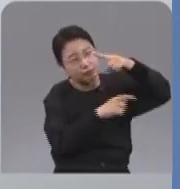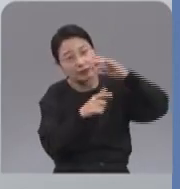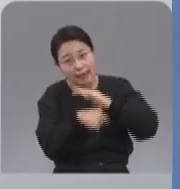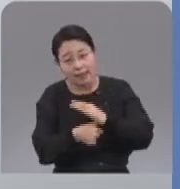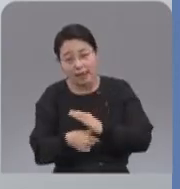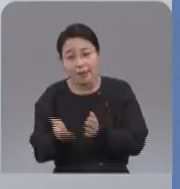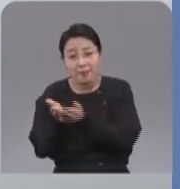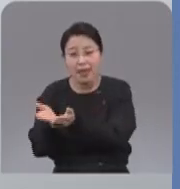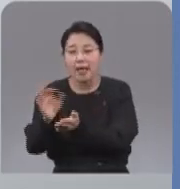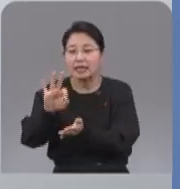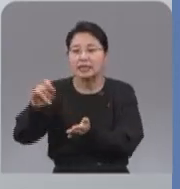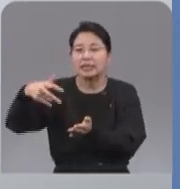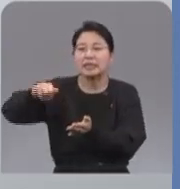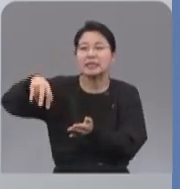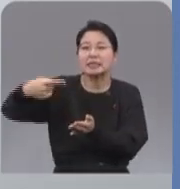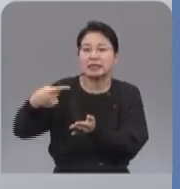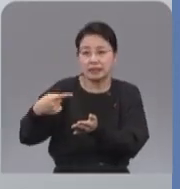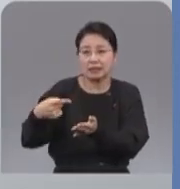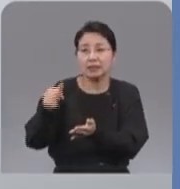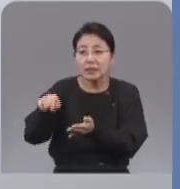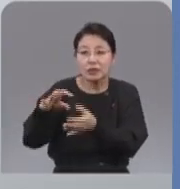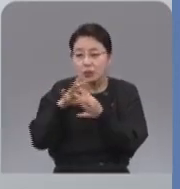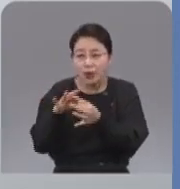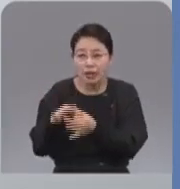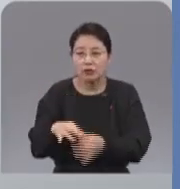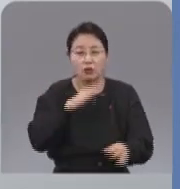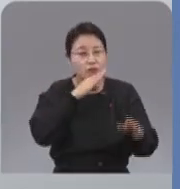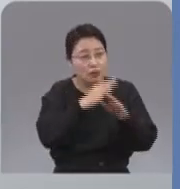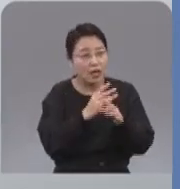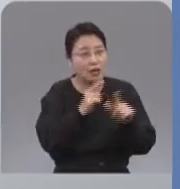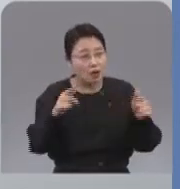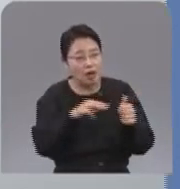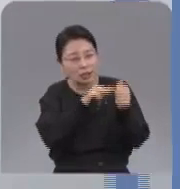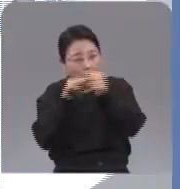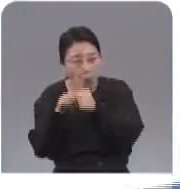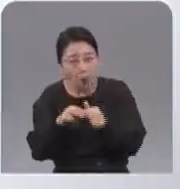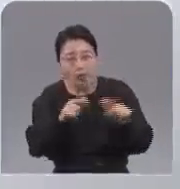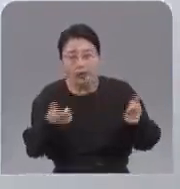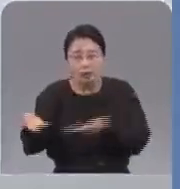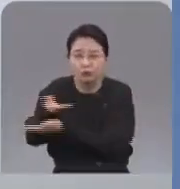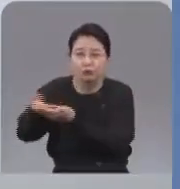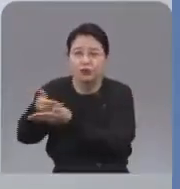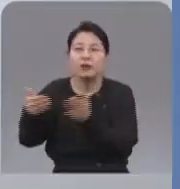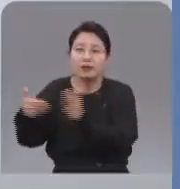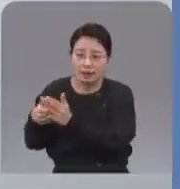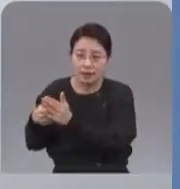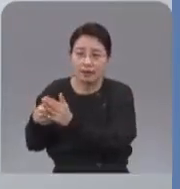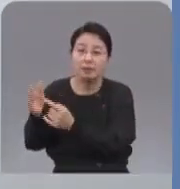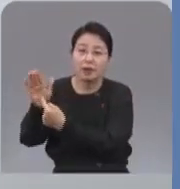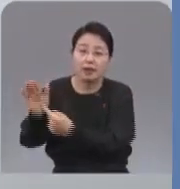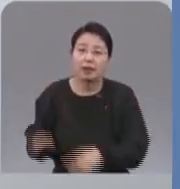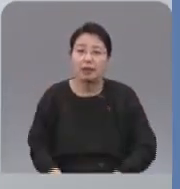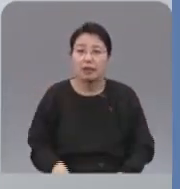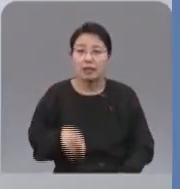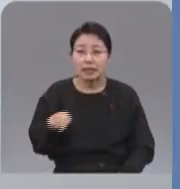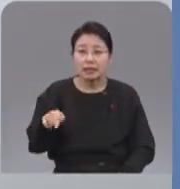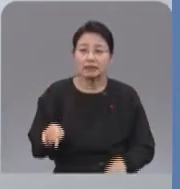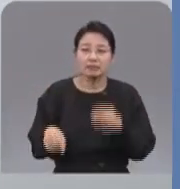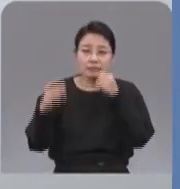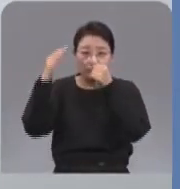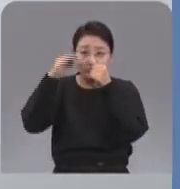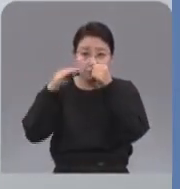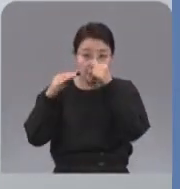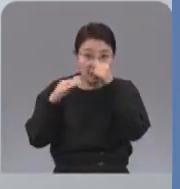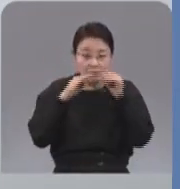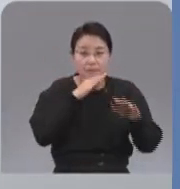vi phạm rõ ràng nghị quyết trừng phạt của Hội đồng Bảo an Liên hợp quốc là động thái khiêu kích nghiêm trọng đe dọa đến hòa bình và ổn định của bán đào Hàn Quốc cũng như